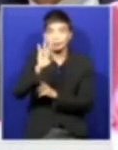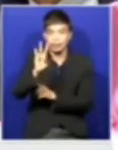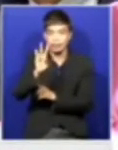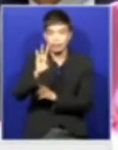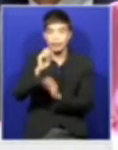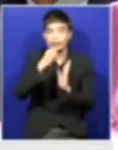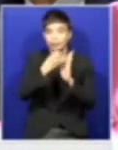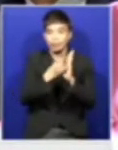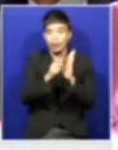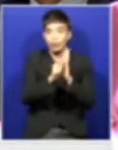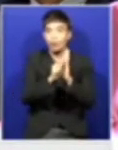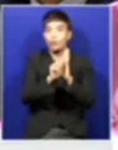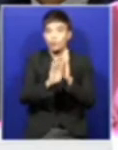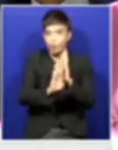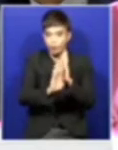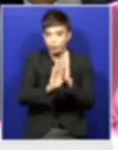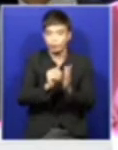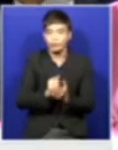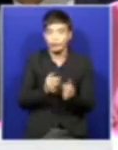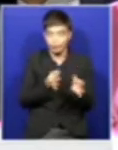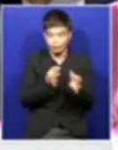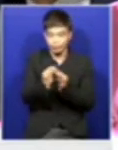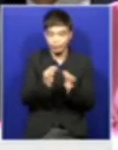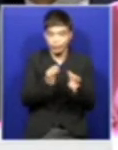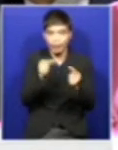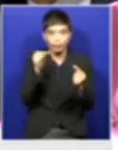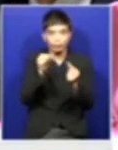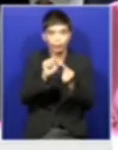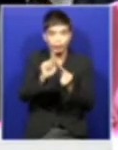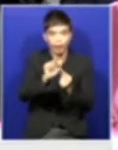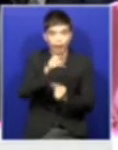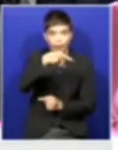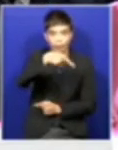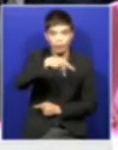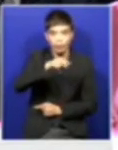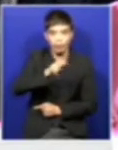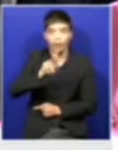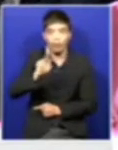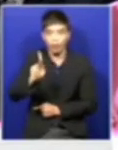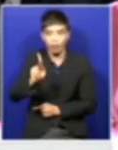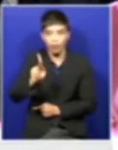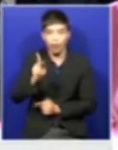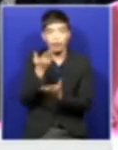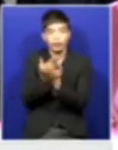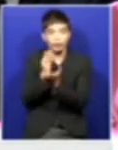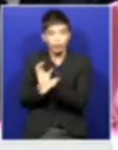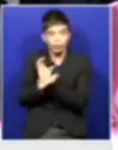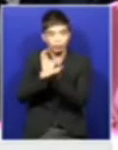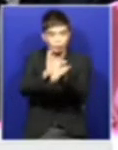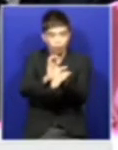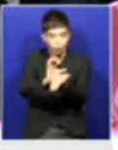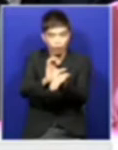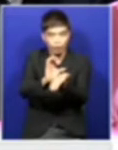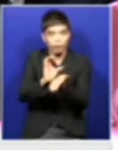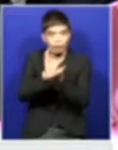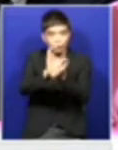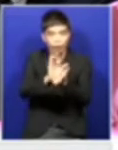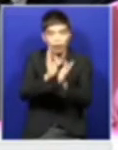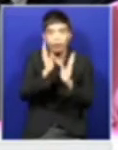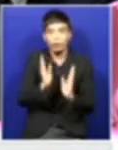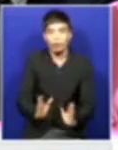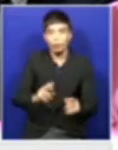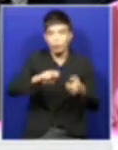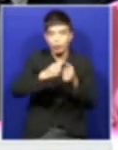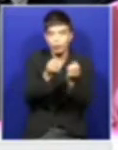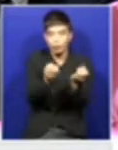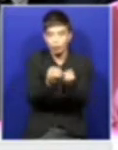มขออภิปรายพระราชกำหนดการให้ความช่วยเหลือจากการเงินแก่ผู้ประกอบวิสาหกิจที่ได้รับผลกระทบจากการระบา